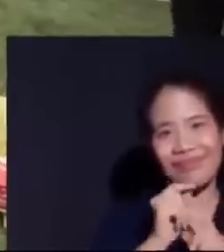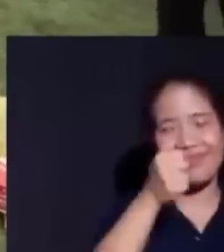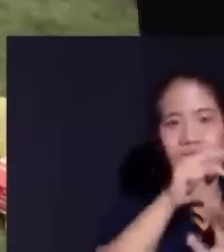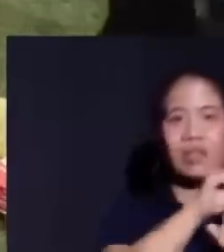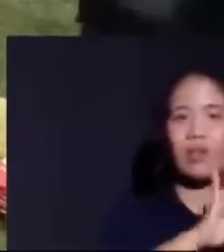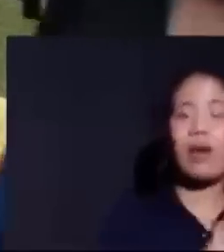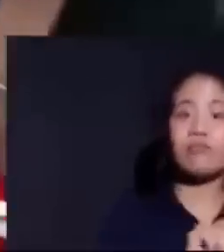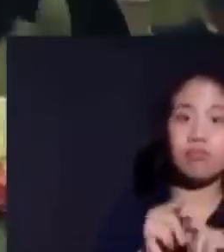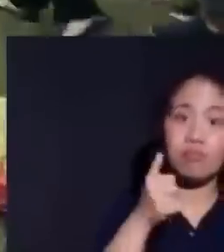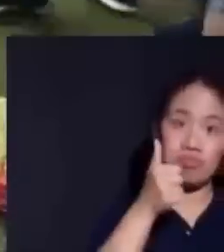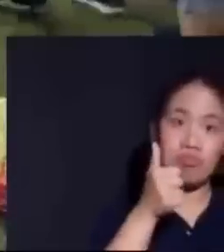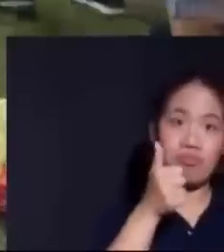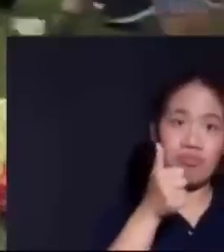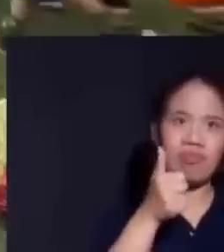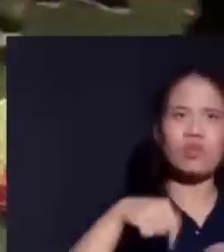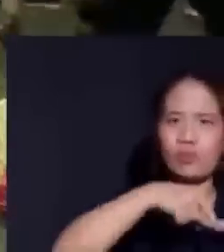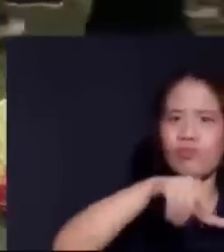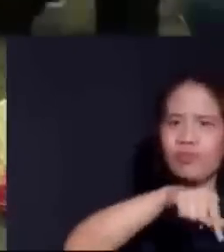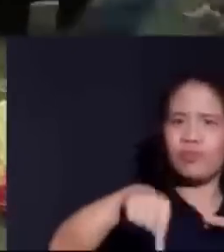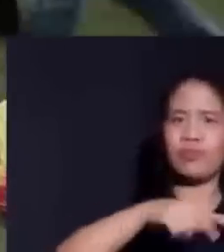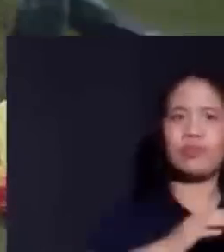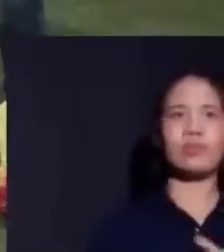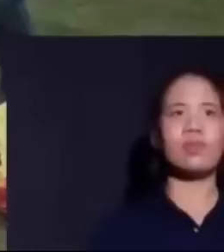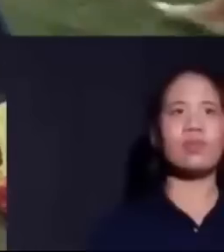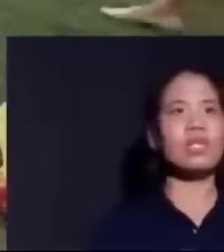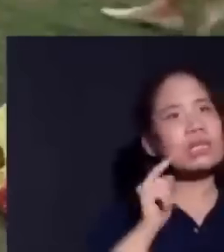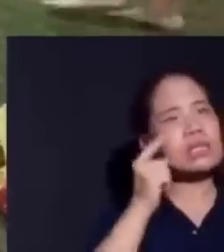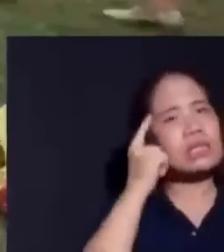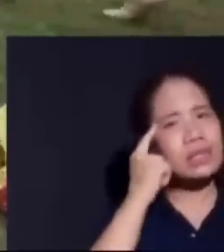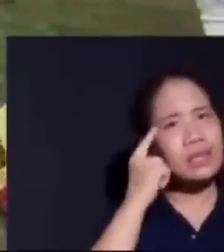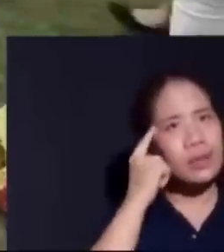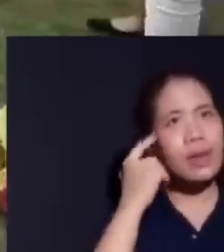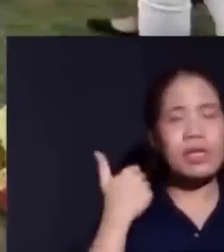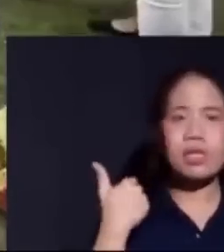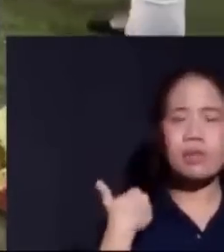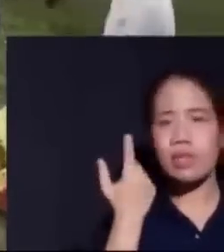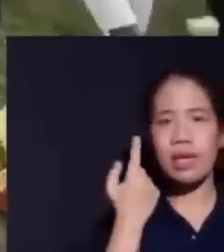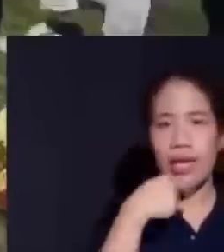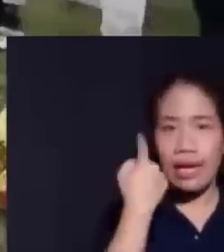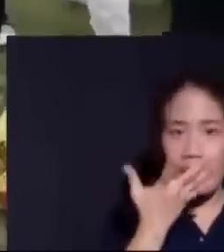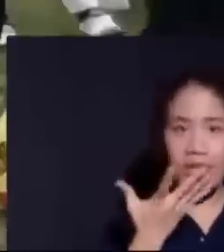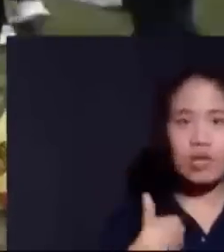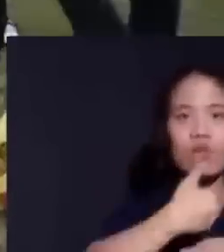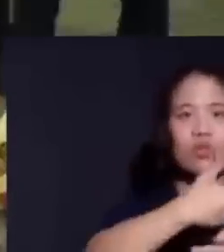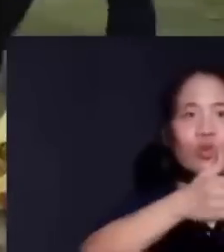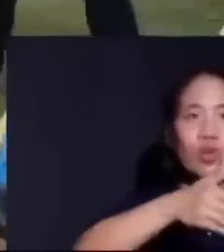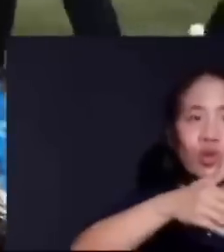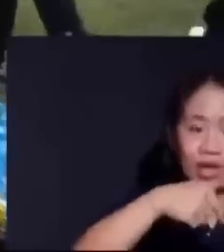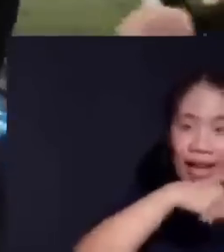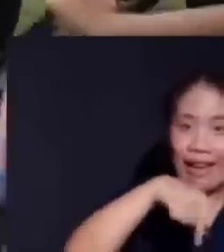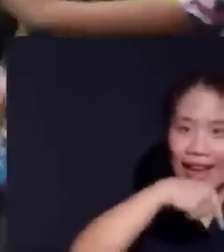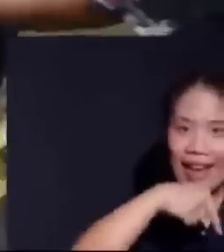ค่อนข้างแน่นหนาทีเดียว 18:00 ก็จะเริ่มปราศัยเรียงไปนะฮะและคนสุดท้ายคือคุณพิธาคุณพิธาพอป